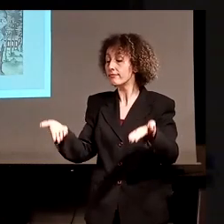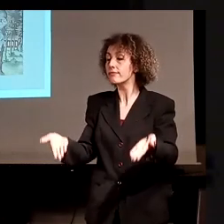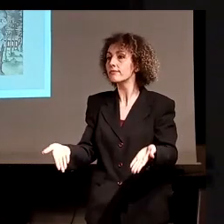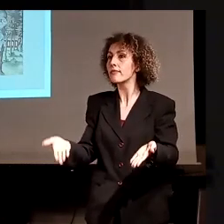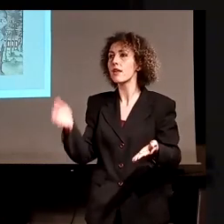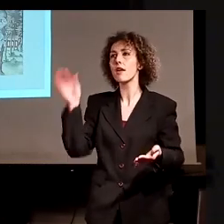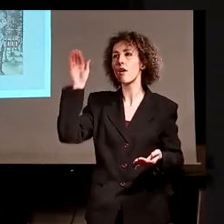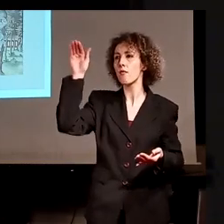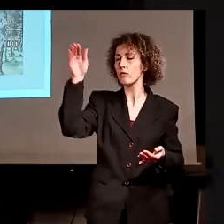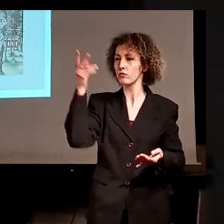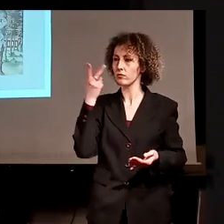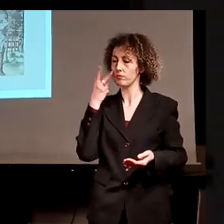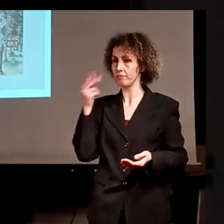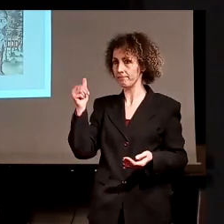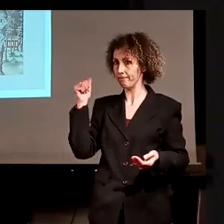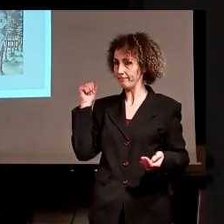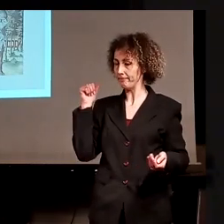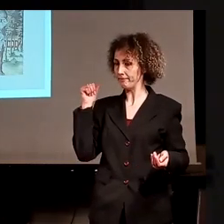avvertimento dell'avvenire